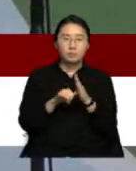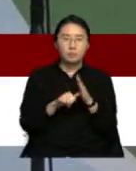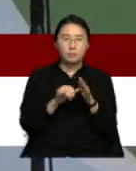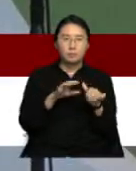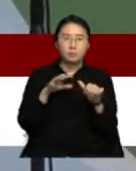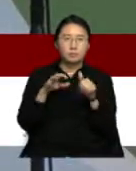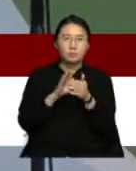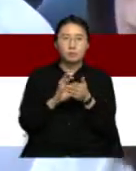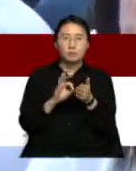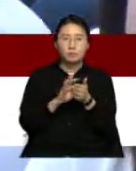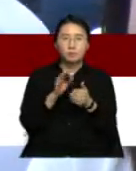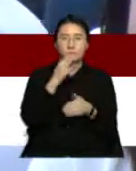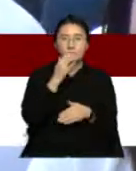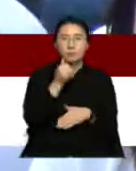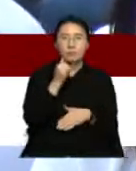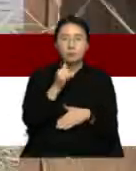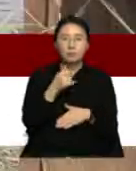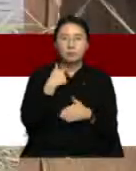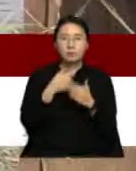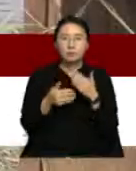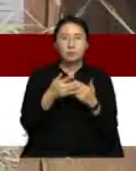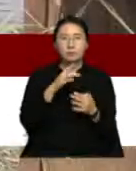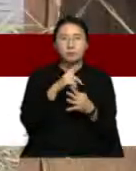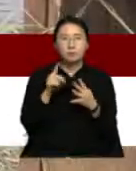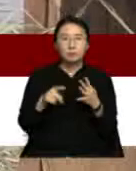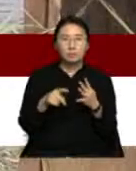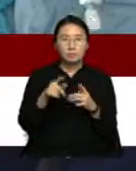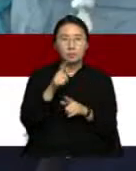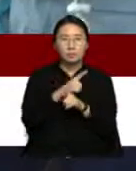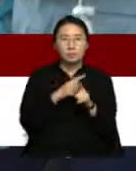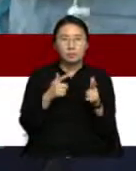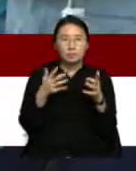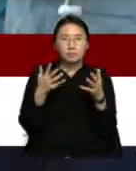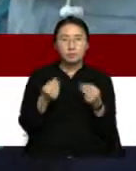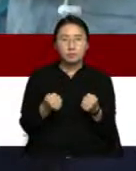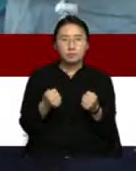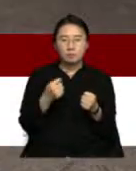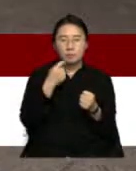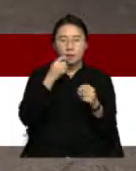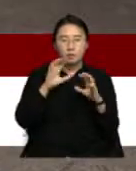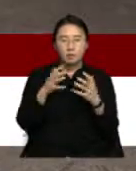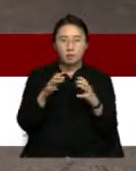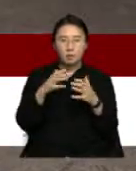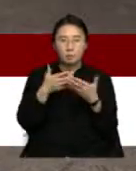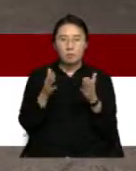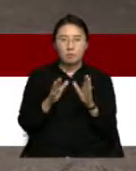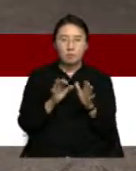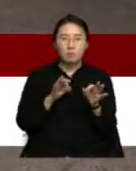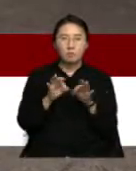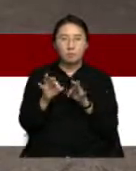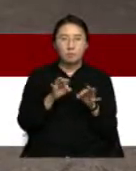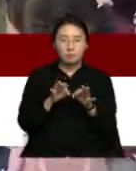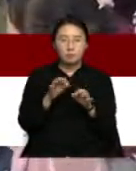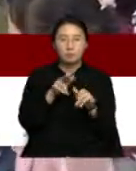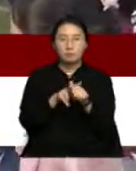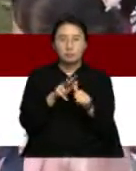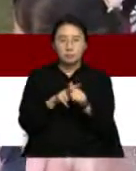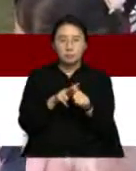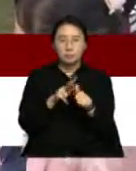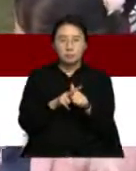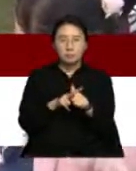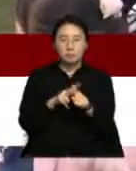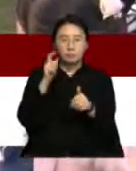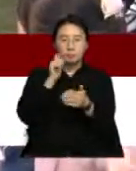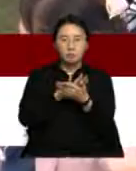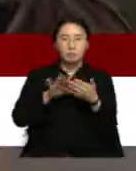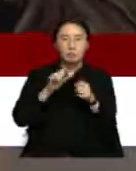엿볼 수 있습니다. 체험 프로그램은 다양화했습니다. 백제인이 살던 마을과 장터, 주막댕이 올림픽공원